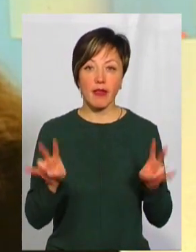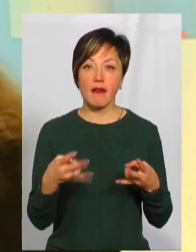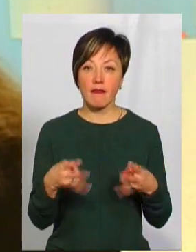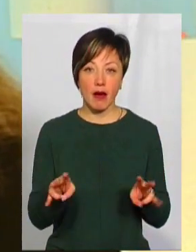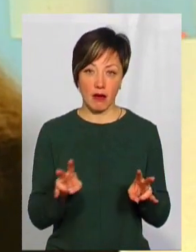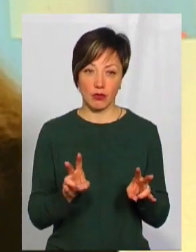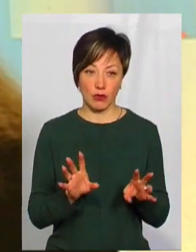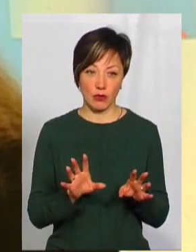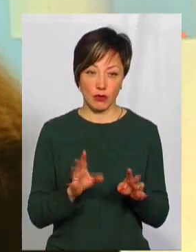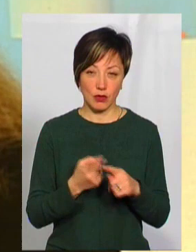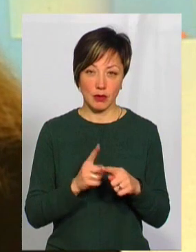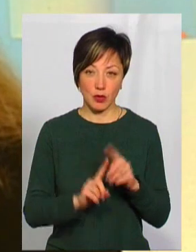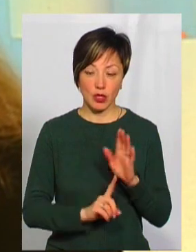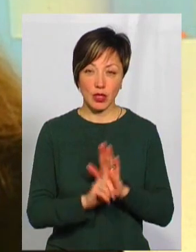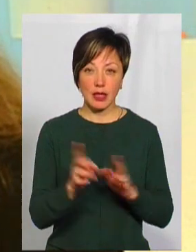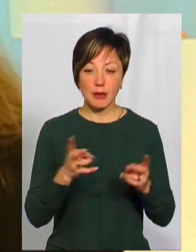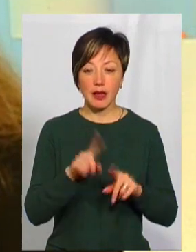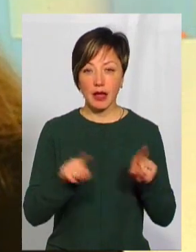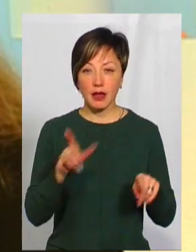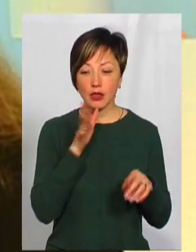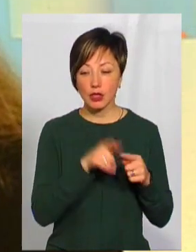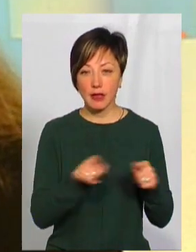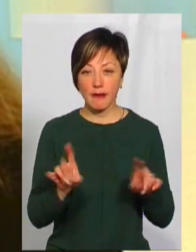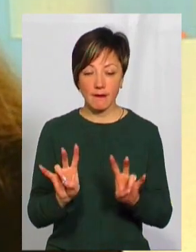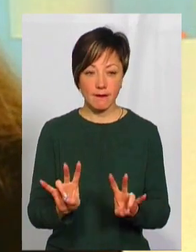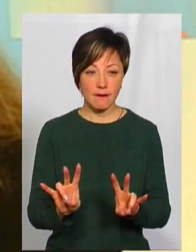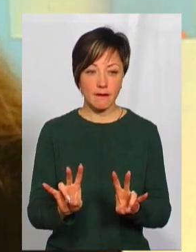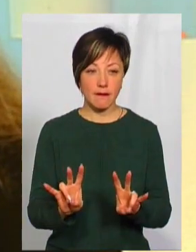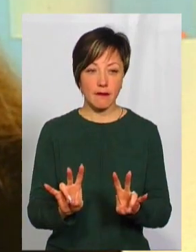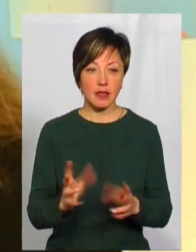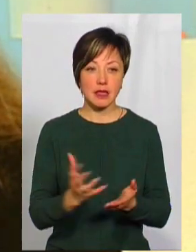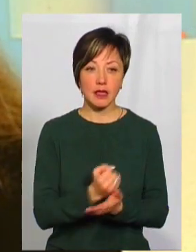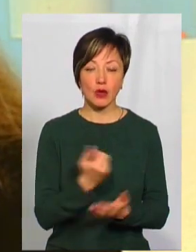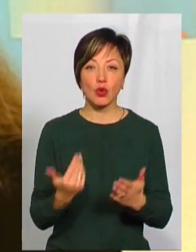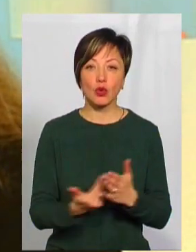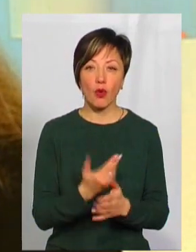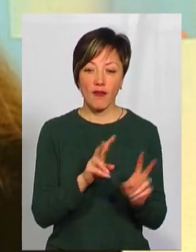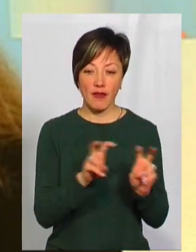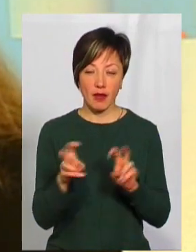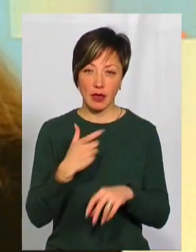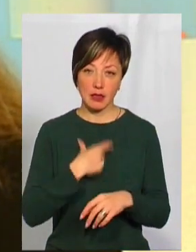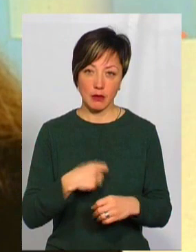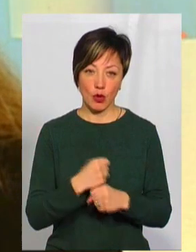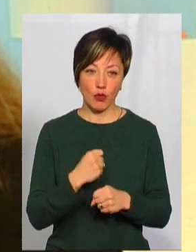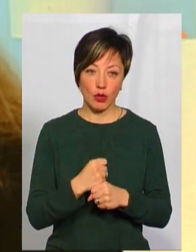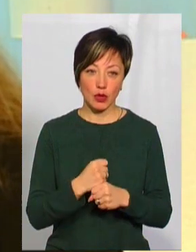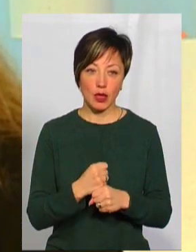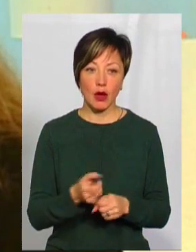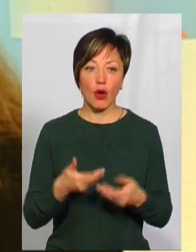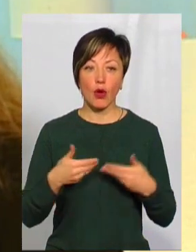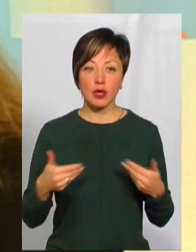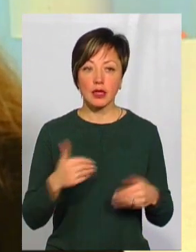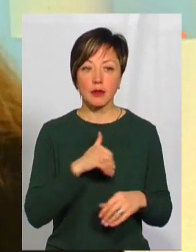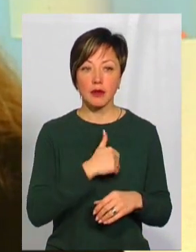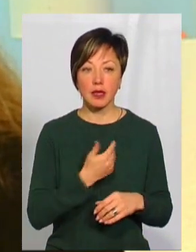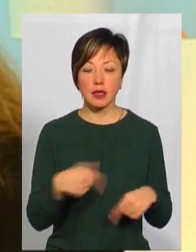варто в нього входити. Нам варто деякий час протриматися і знайти нові види для себе роботи. Ми хотіли